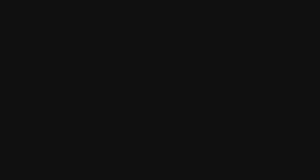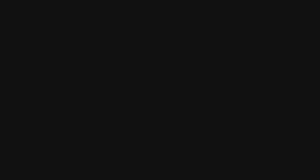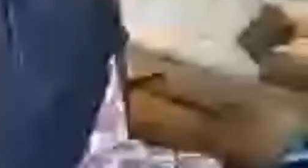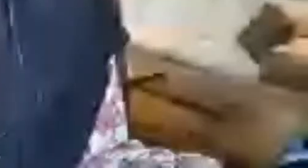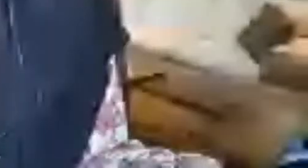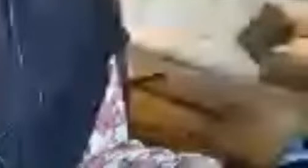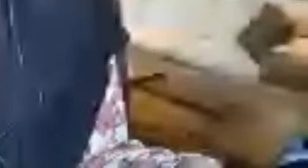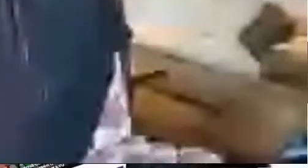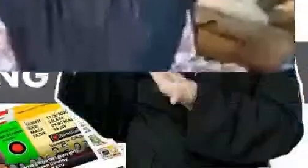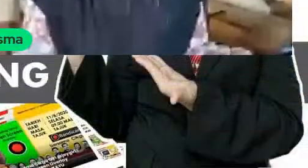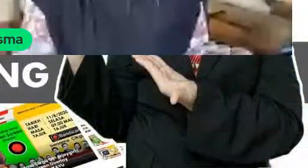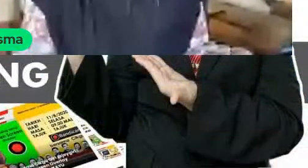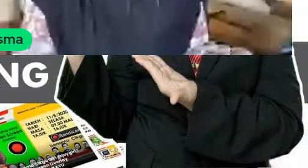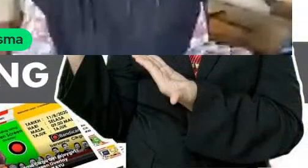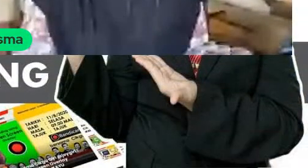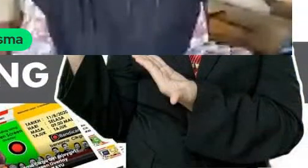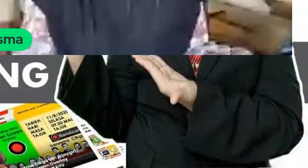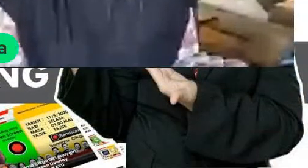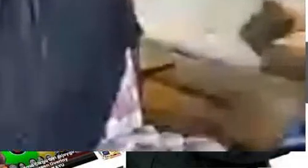com